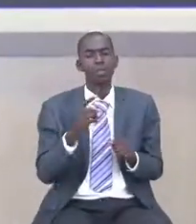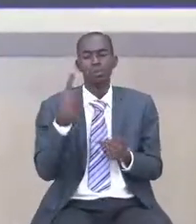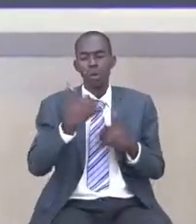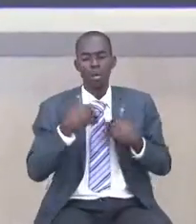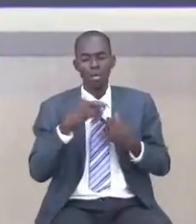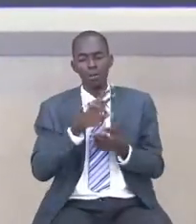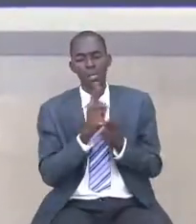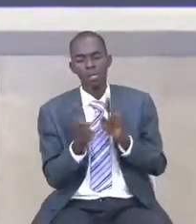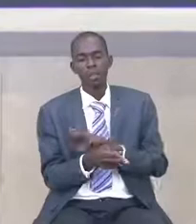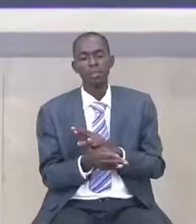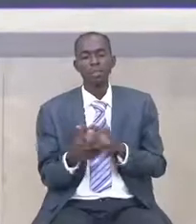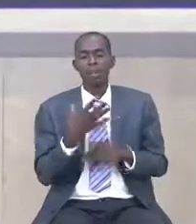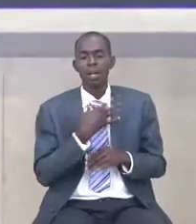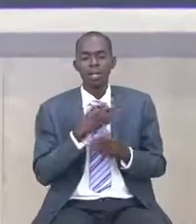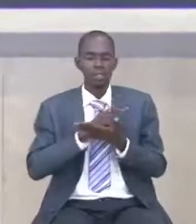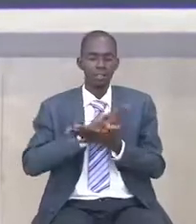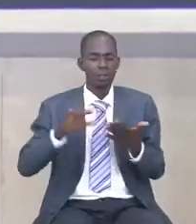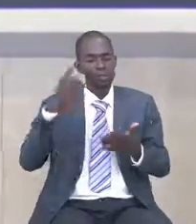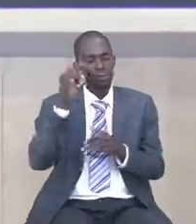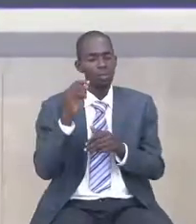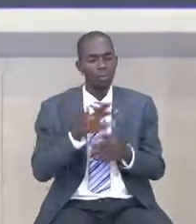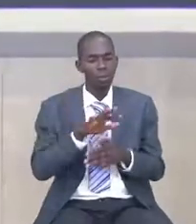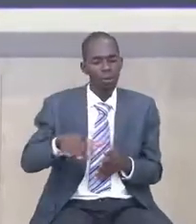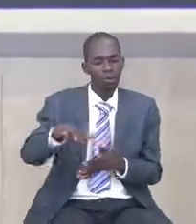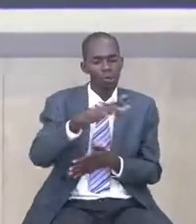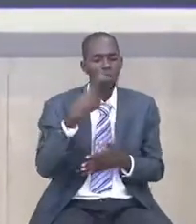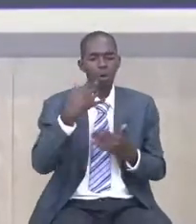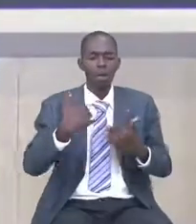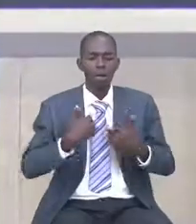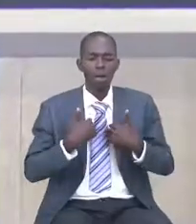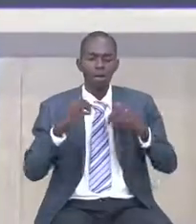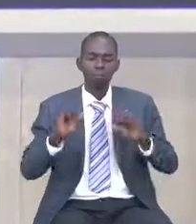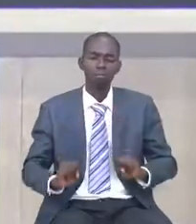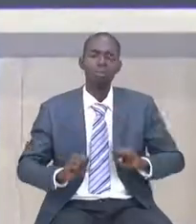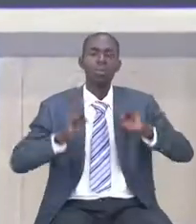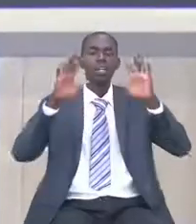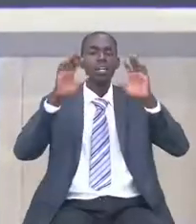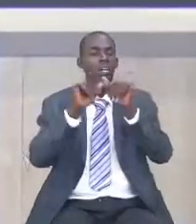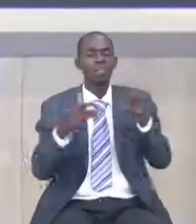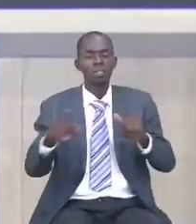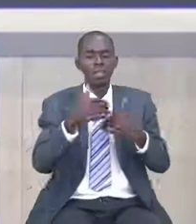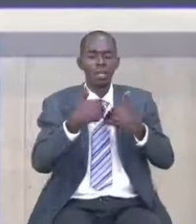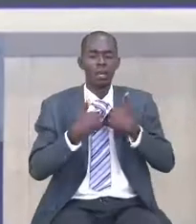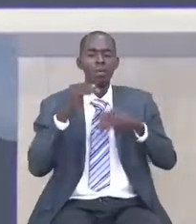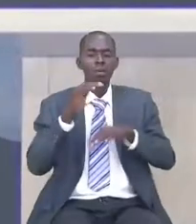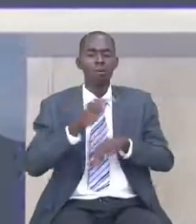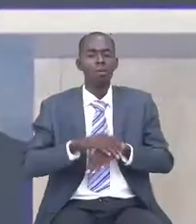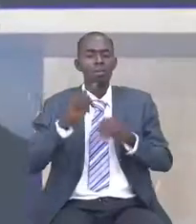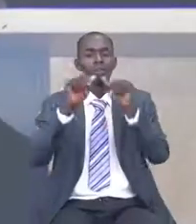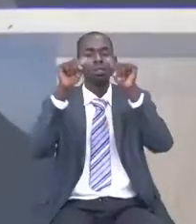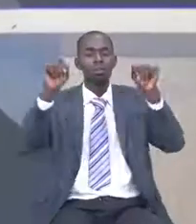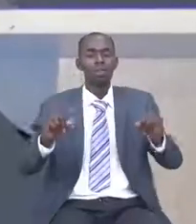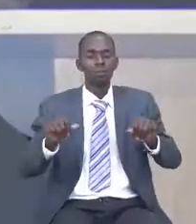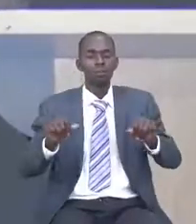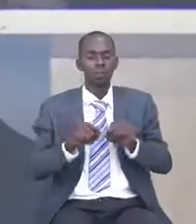Le salut pour chacun qui s'est repenti, la sanctification pour ceux qui se sont consacrés, qui ont